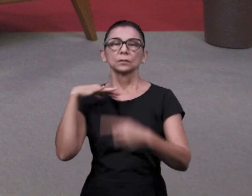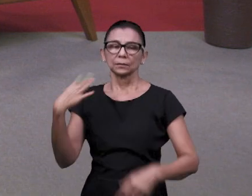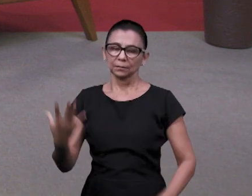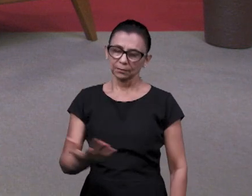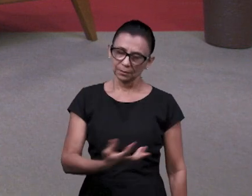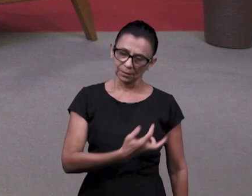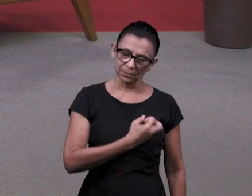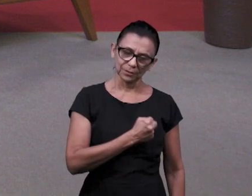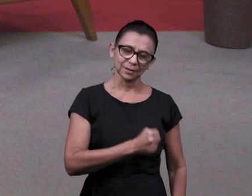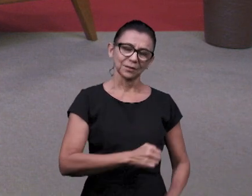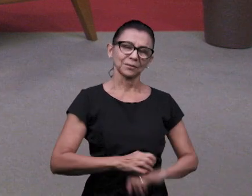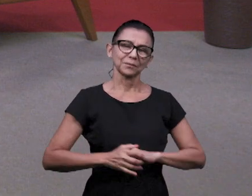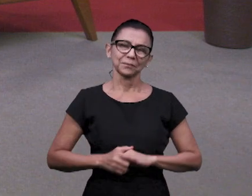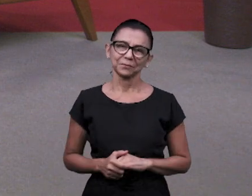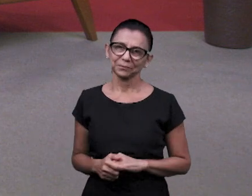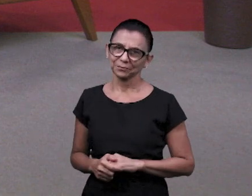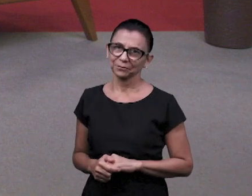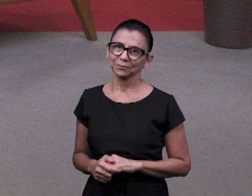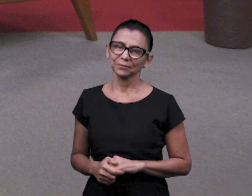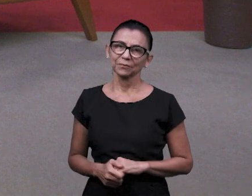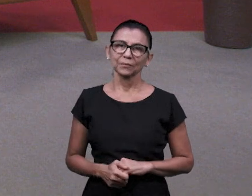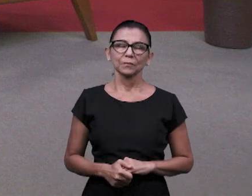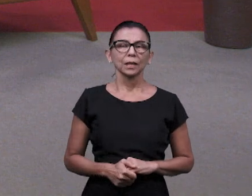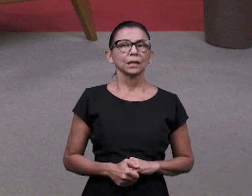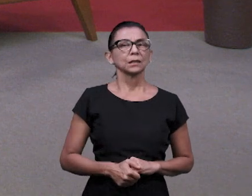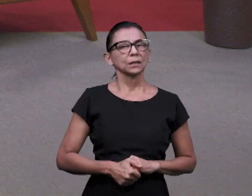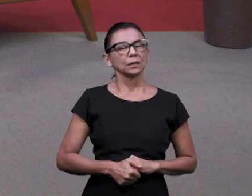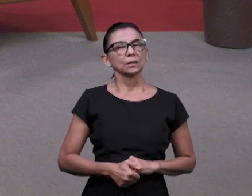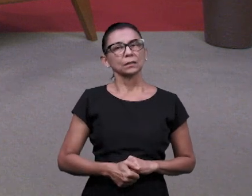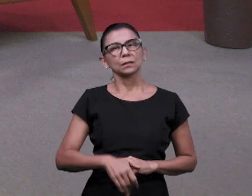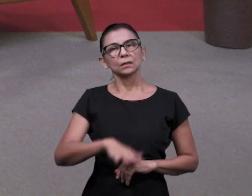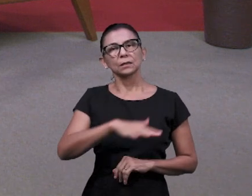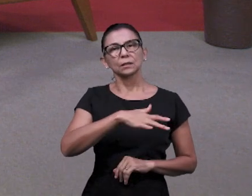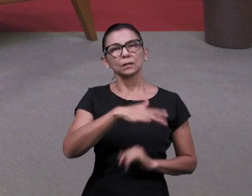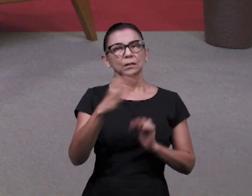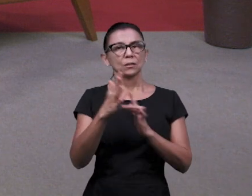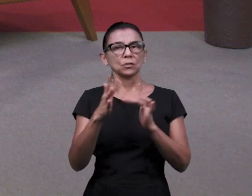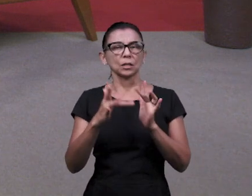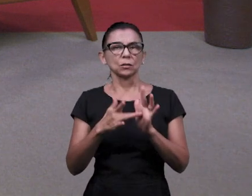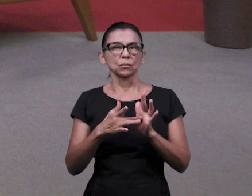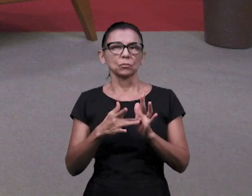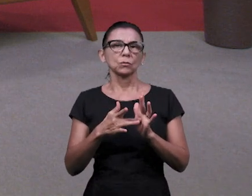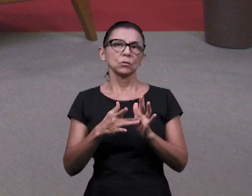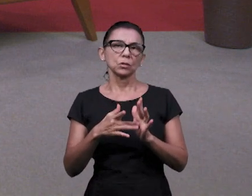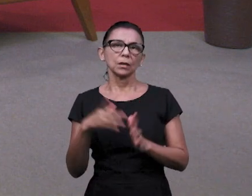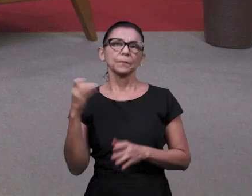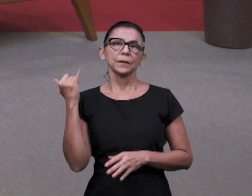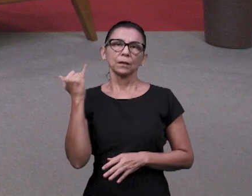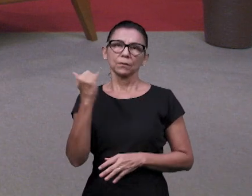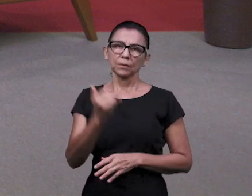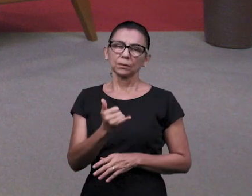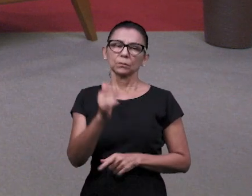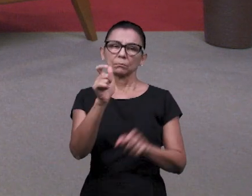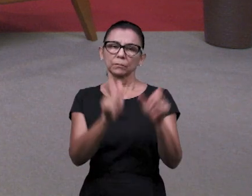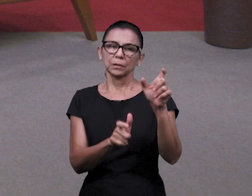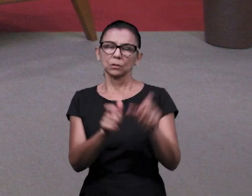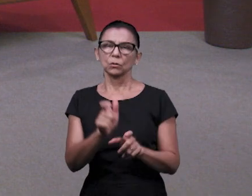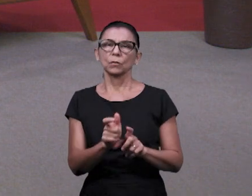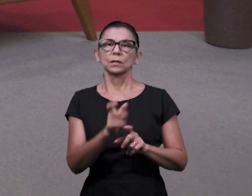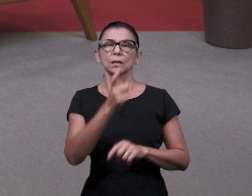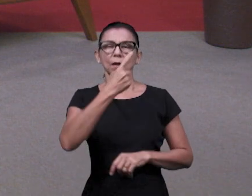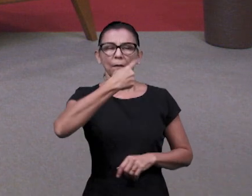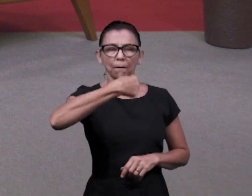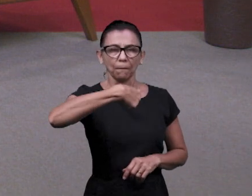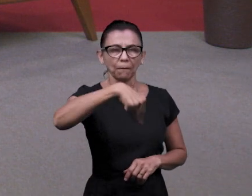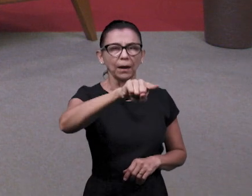C'est si vrai que combien de fois il a dit, va, ta foi t'a sauvé. Alors, une fois qu'on parle déjà sur le salut, d'ici